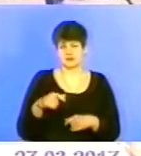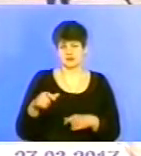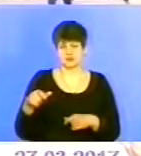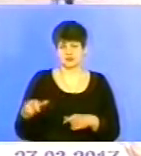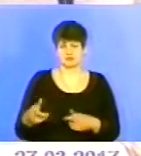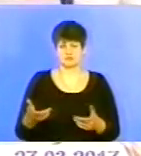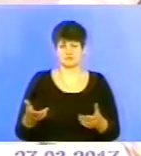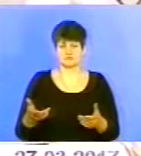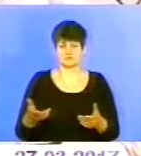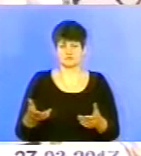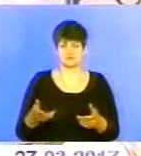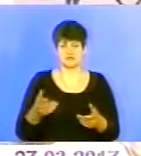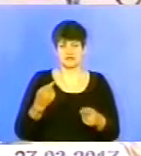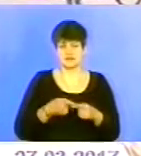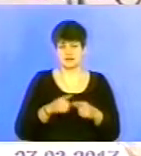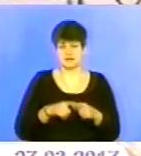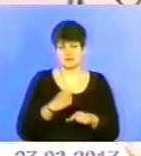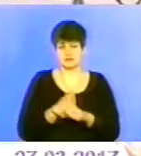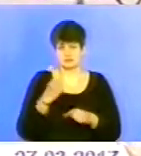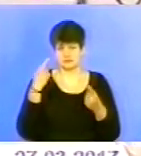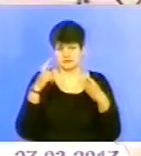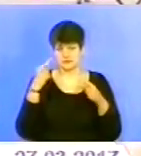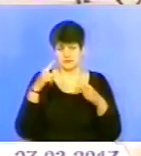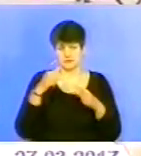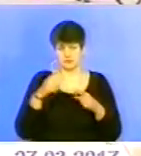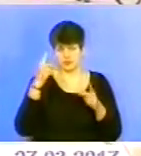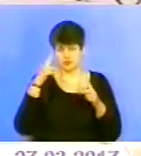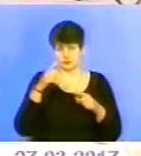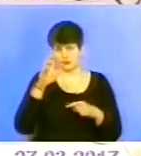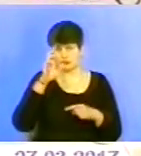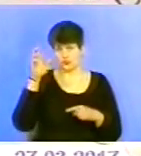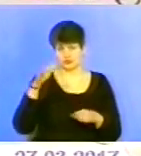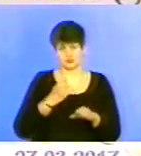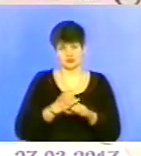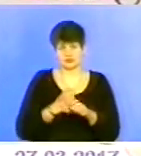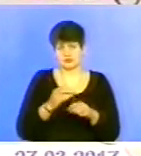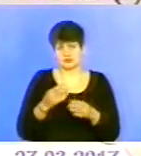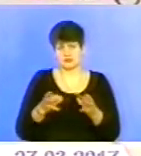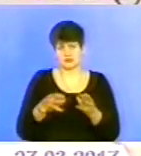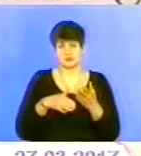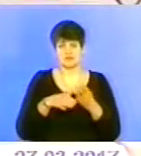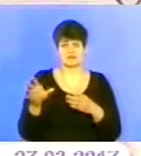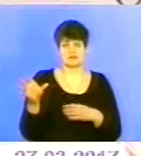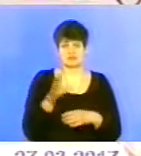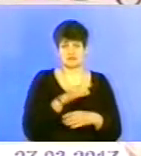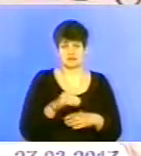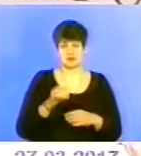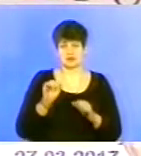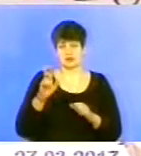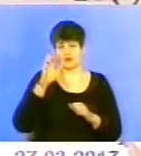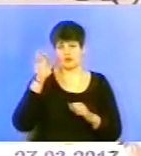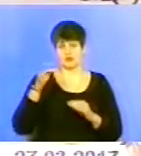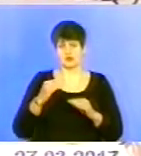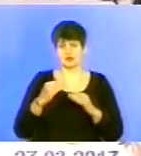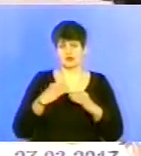цей. Це є творці Бога і в житті. Треба допомагати всім, і можливо, що нам Бог дасть так, що буде в